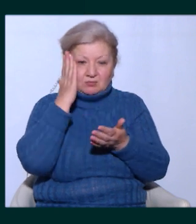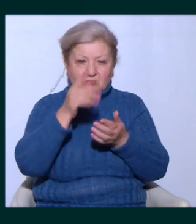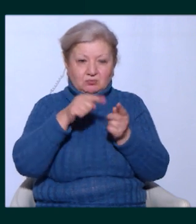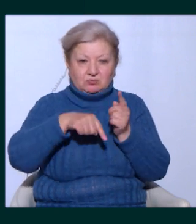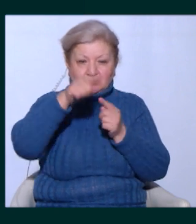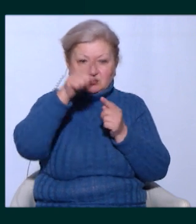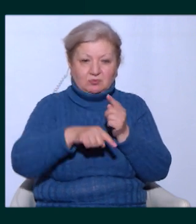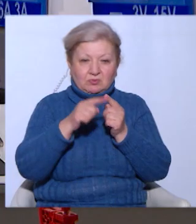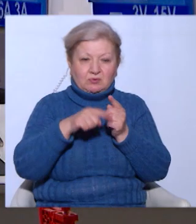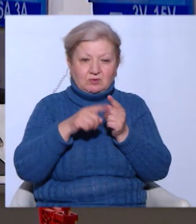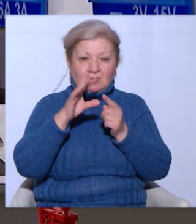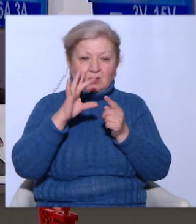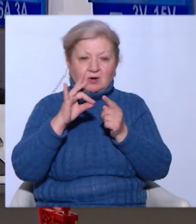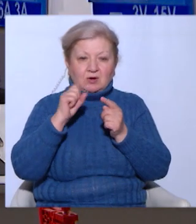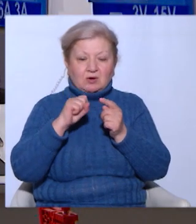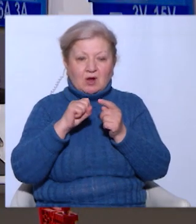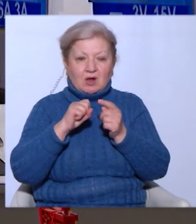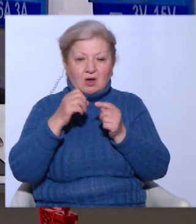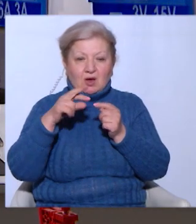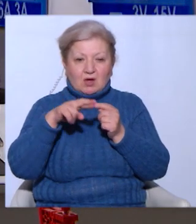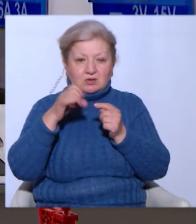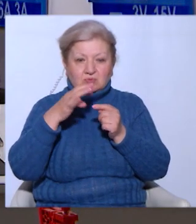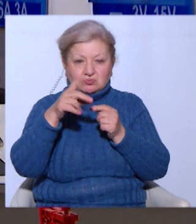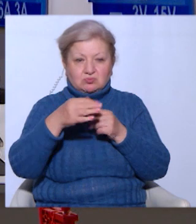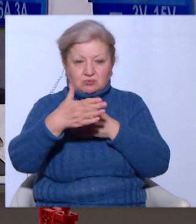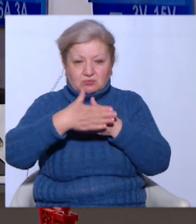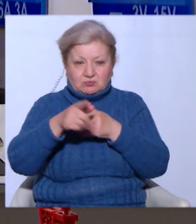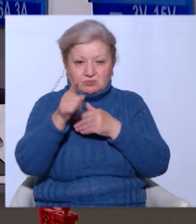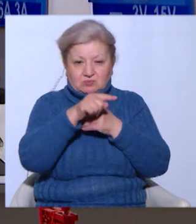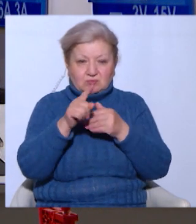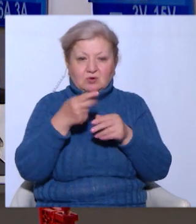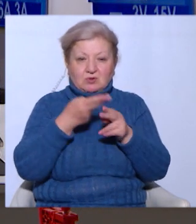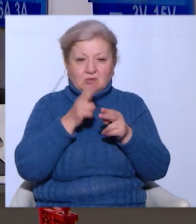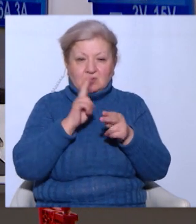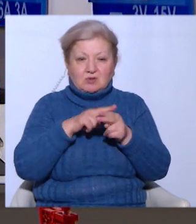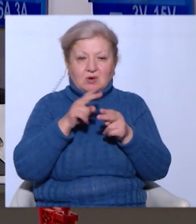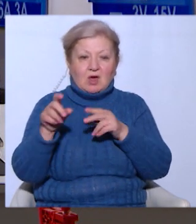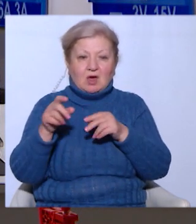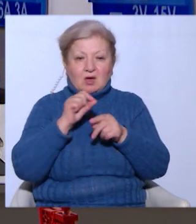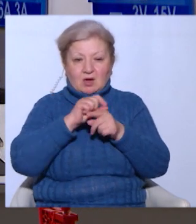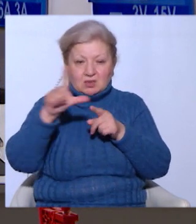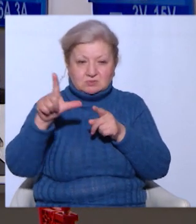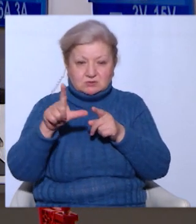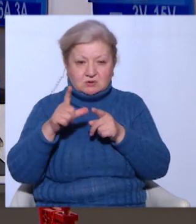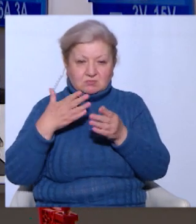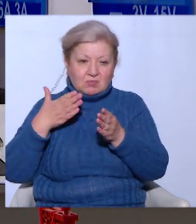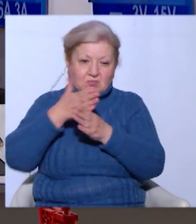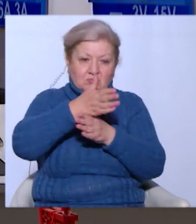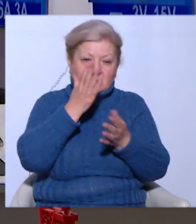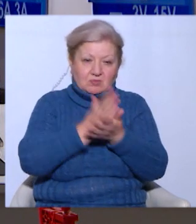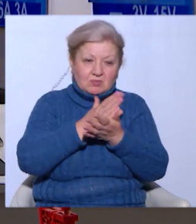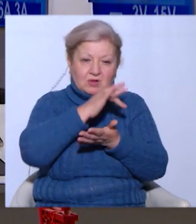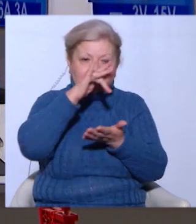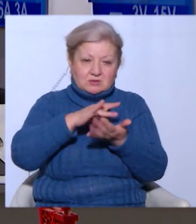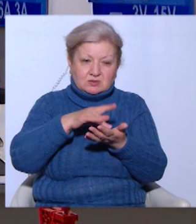გასწრივ მიმართული. მაშასადამე გამოდის, რომ მრუწირული მოძრაობის დროს აჩქარება მიმართულია ცენტრისკენ.